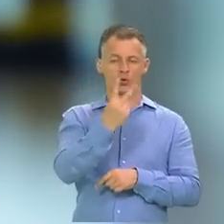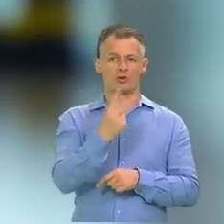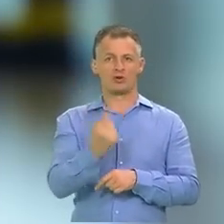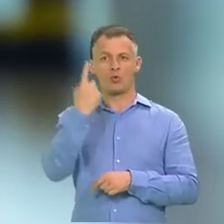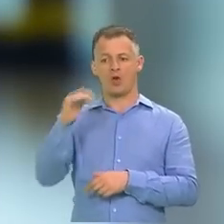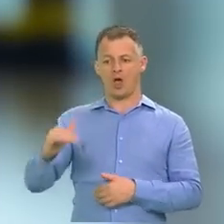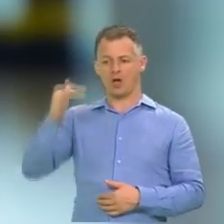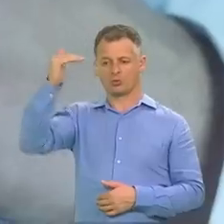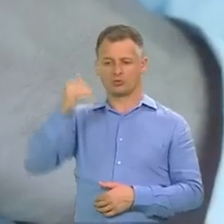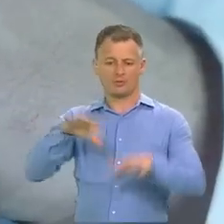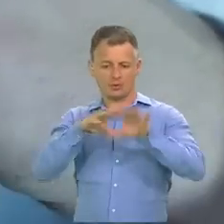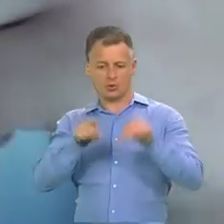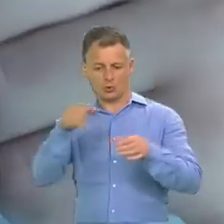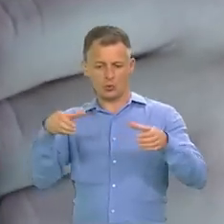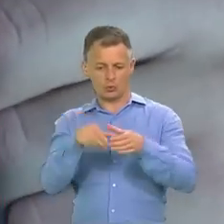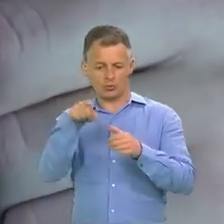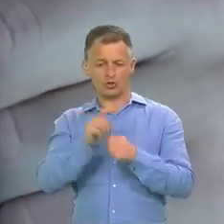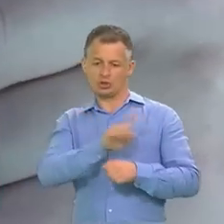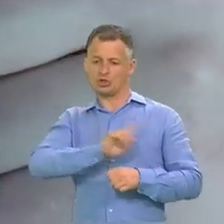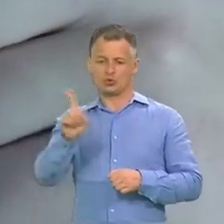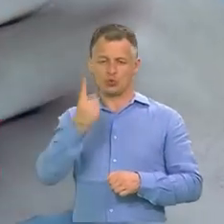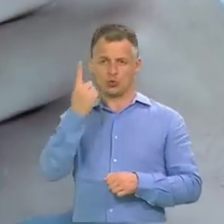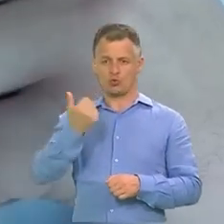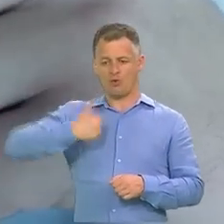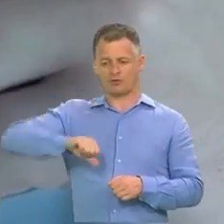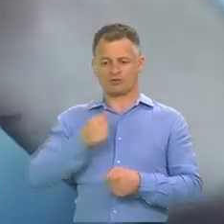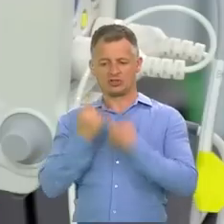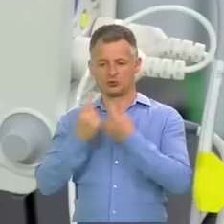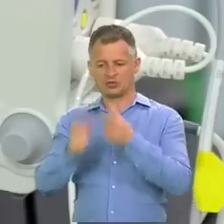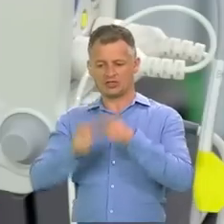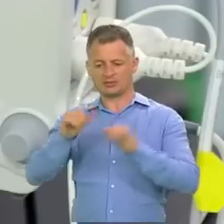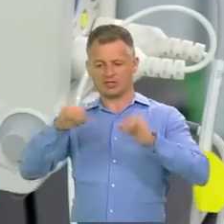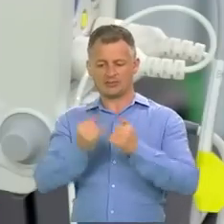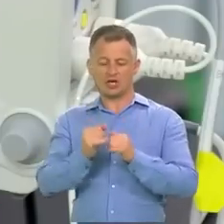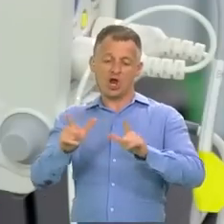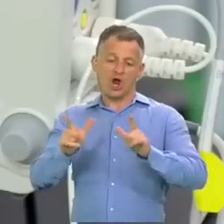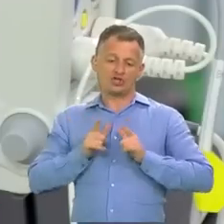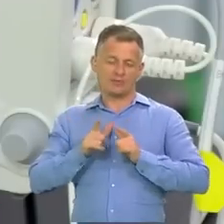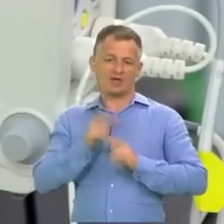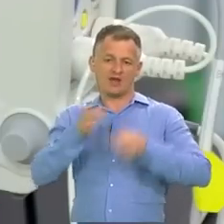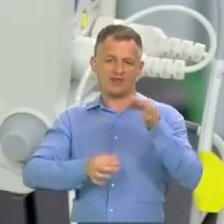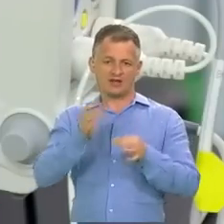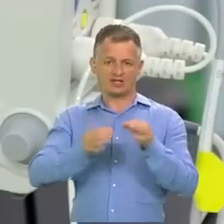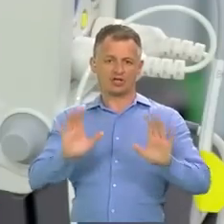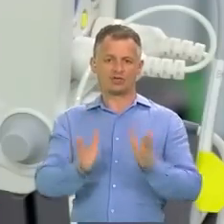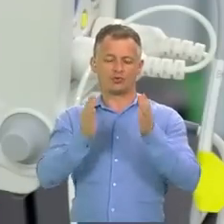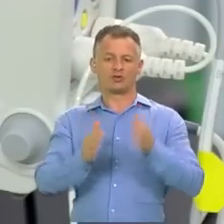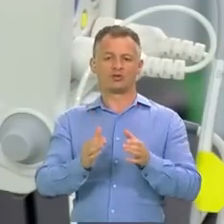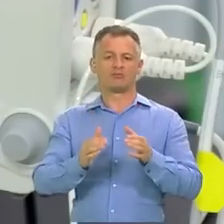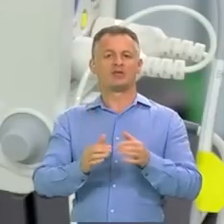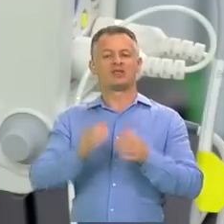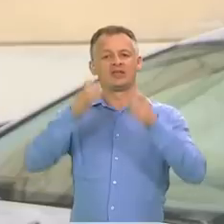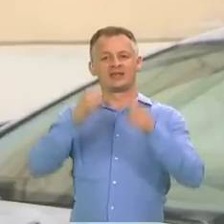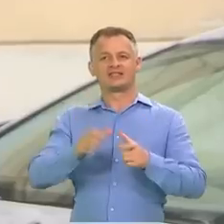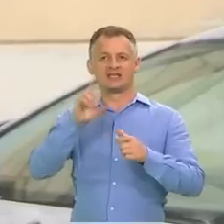care însoțeau grupul. Niciunul nu a dorit să comenteze cele întâmplate și au spus că așteaptă rezultatele anchetei începute de Direcția de Sănătate Publică din